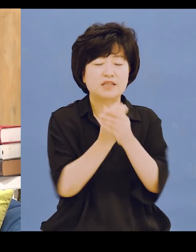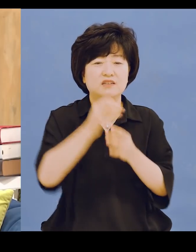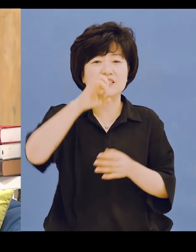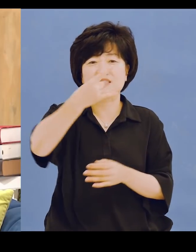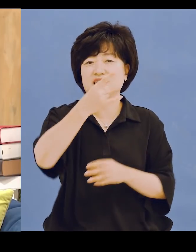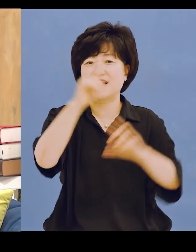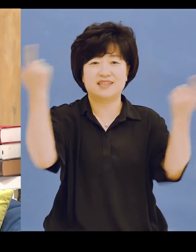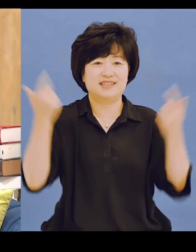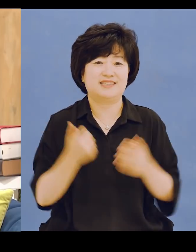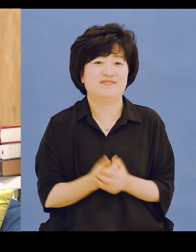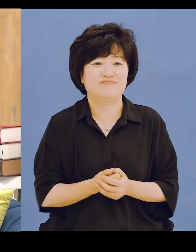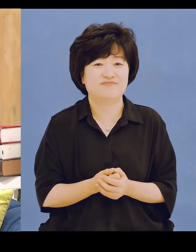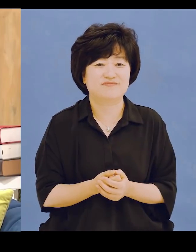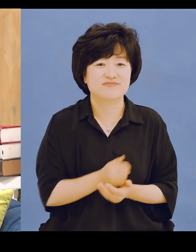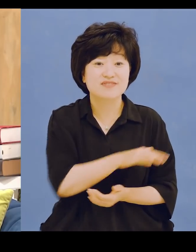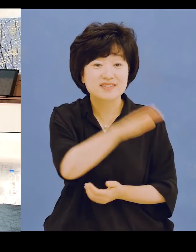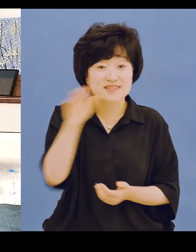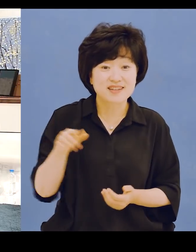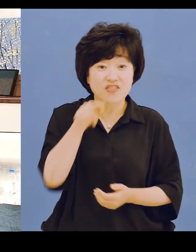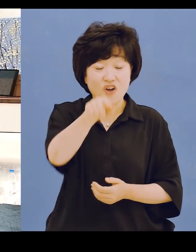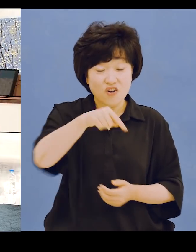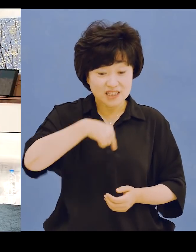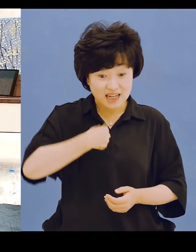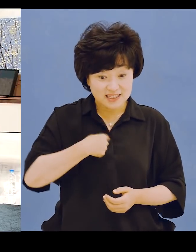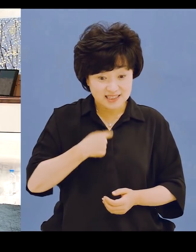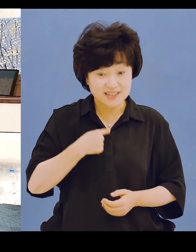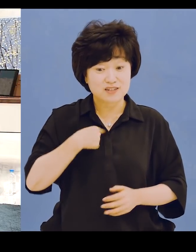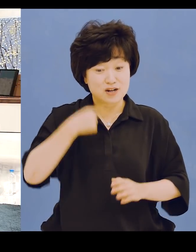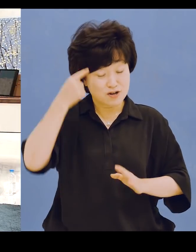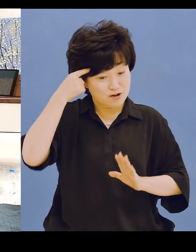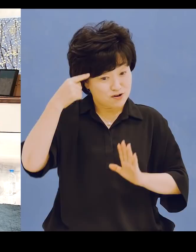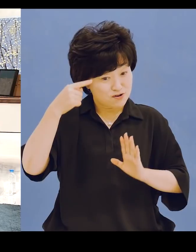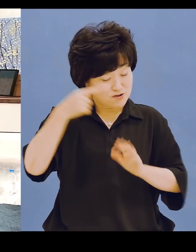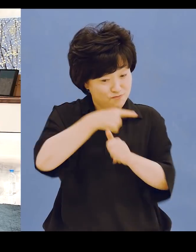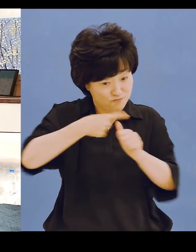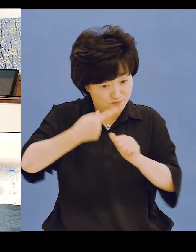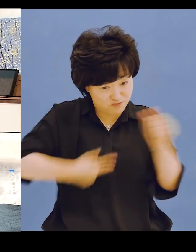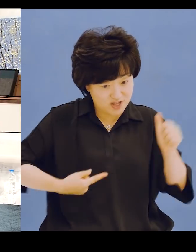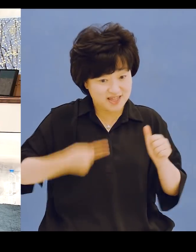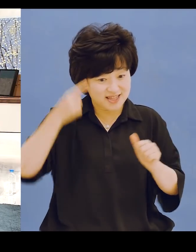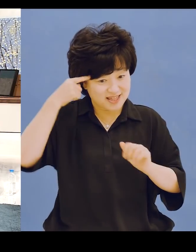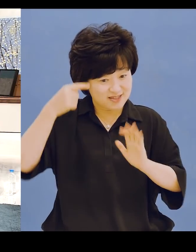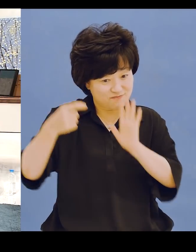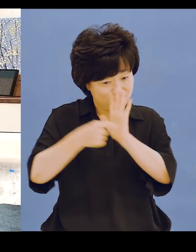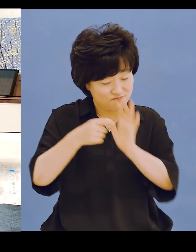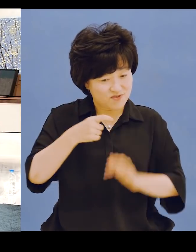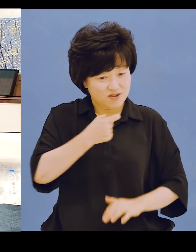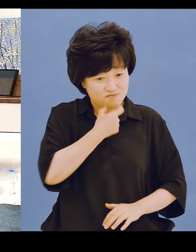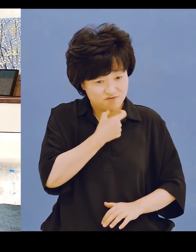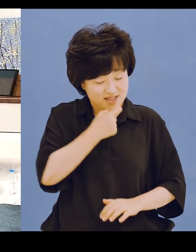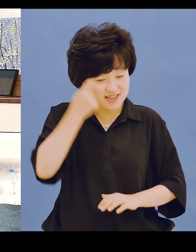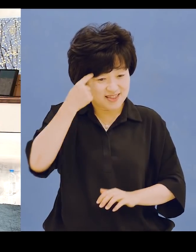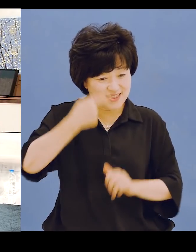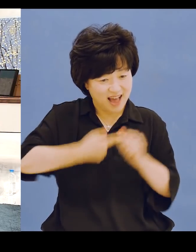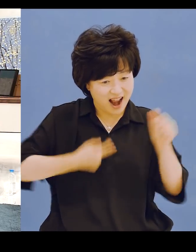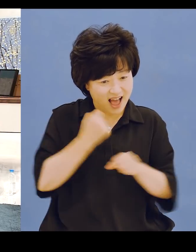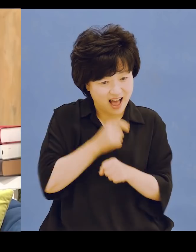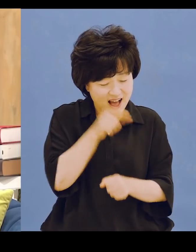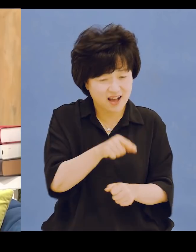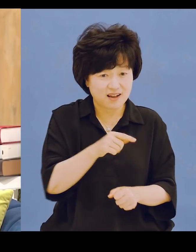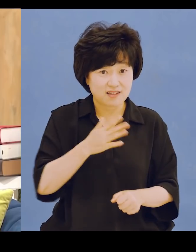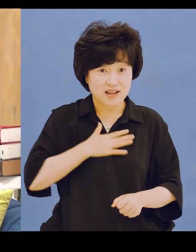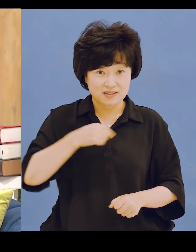거죠. 근데 우리는 부인할 능력이 없잖아요. 죽어야만 육신과 우리가 분리되어야 가능한 것인데 하라는